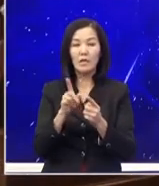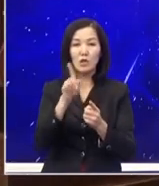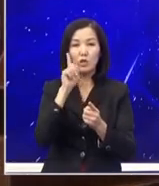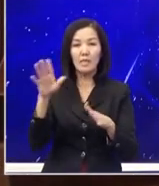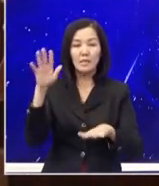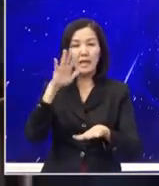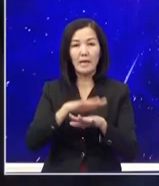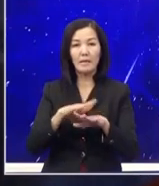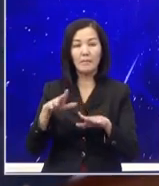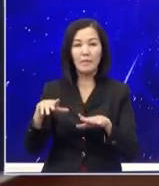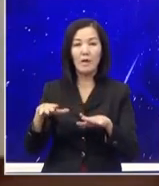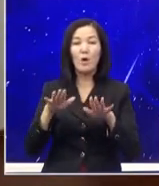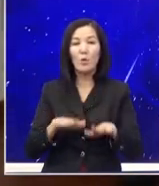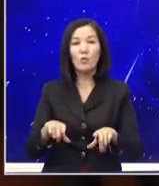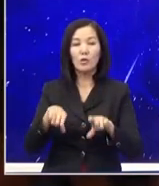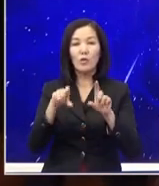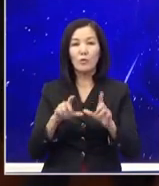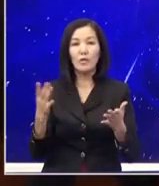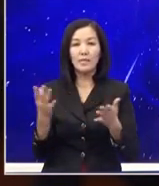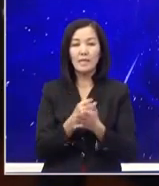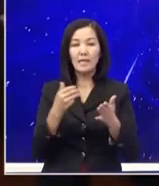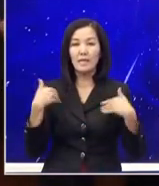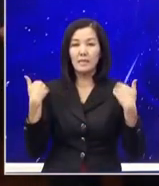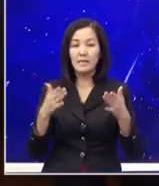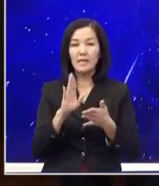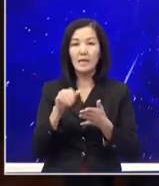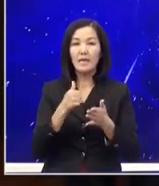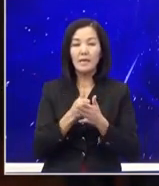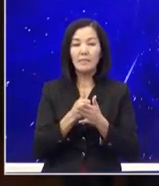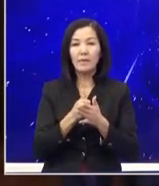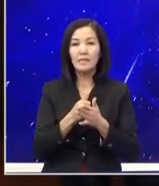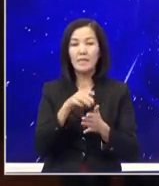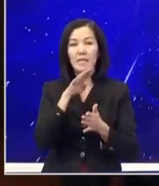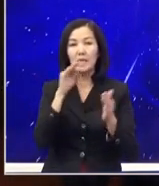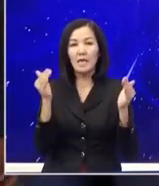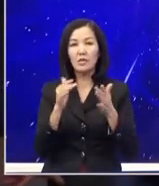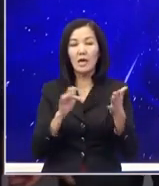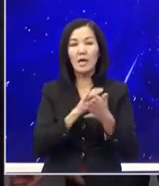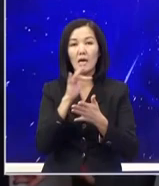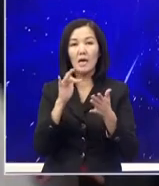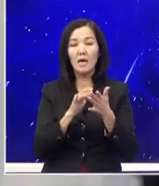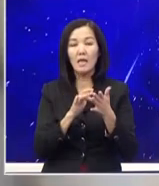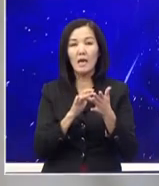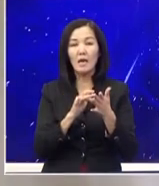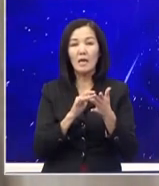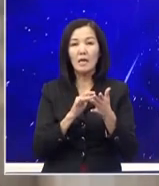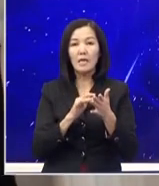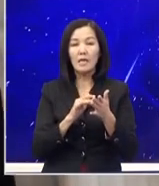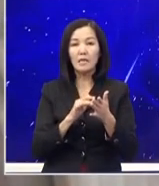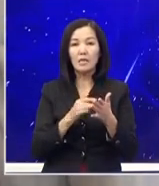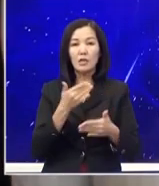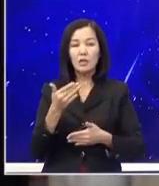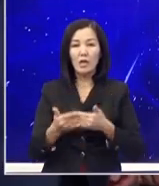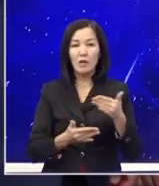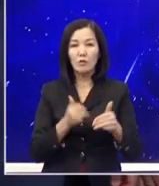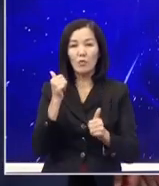отырғызды. Мақсат міндеттер жүктеді, сәттілік тіледі. Ең бастысы, Текелі шағын қала. Орнында жайланып отырма, жаяу жүр.